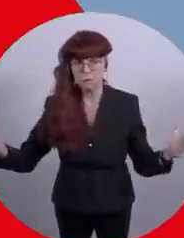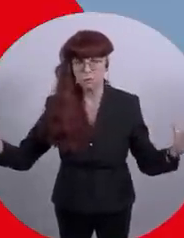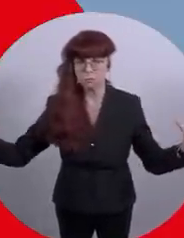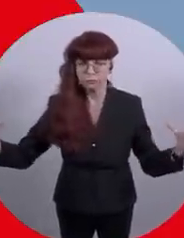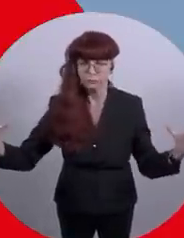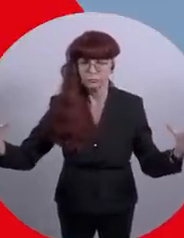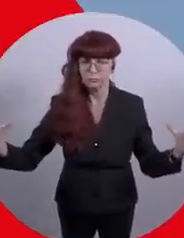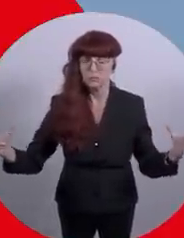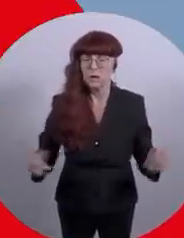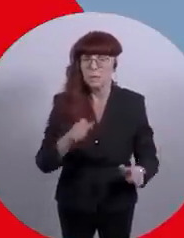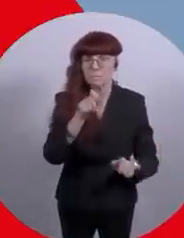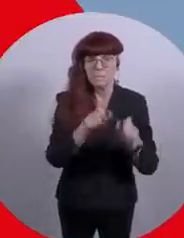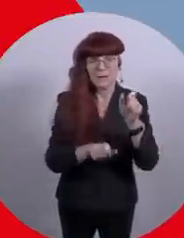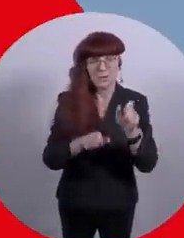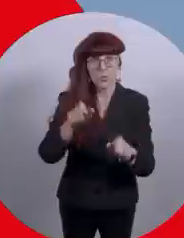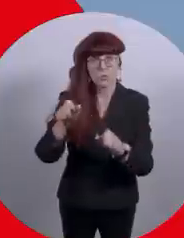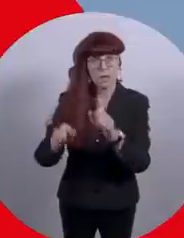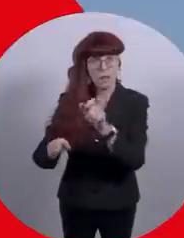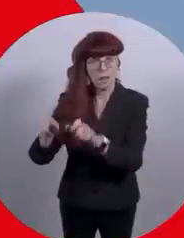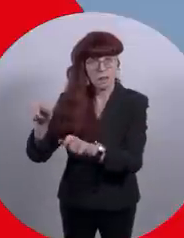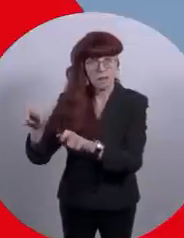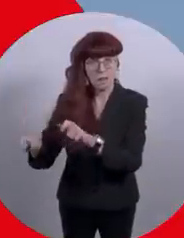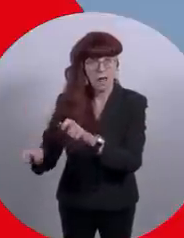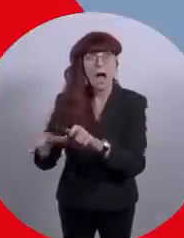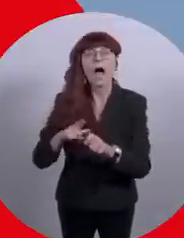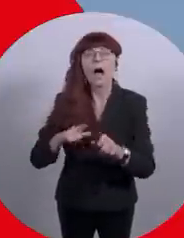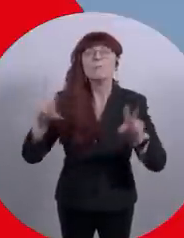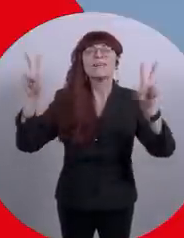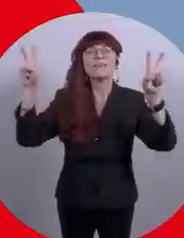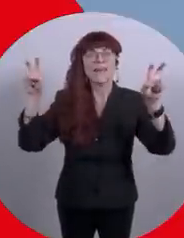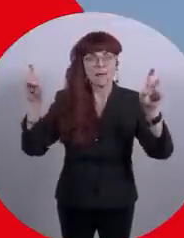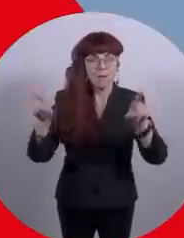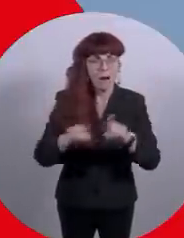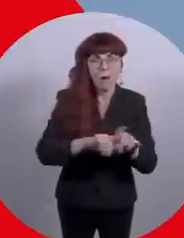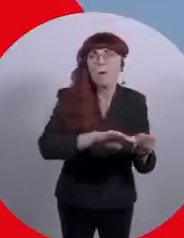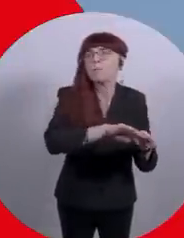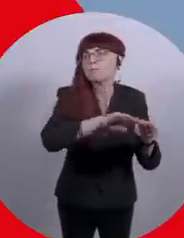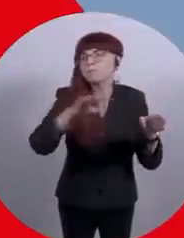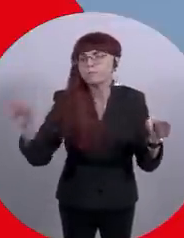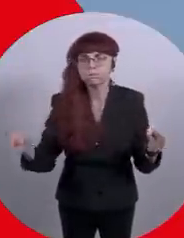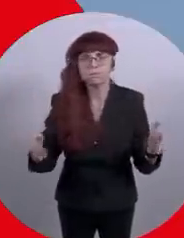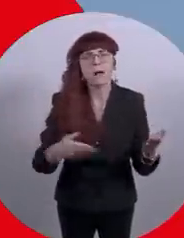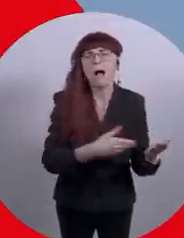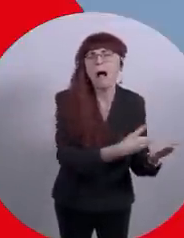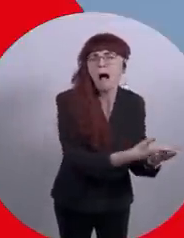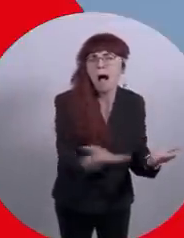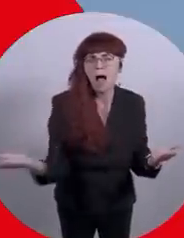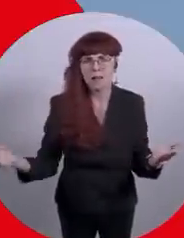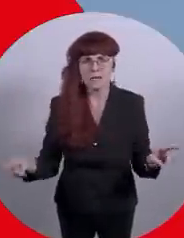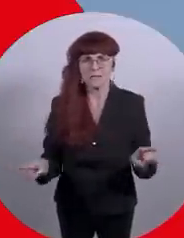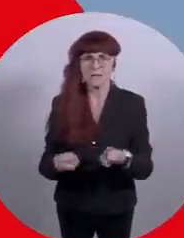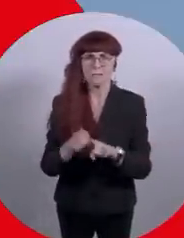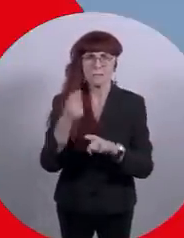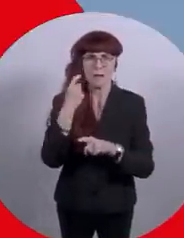personeller Hinsicht aber auch in thematische Hinsicht das ist die